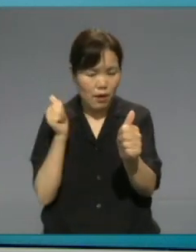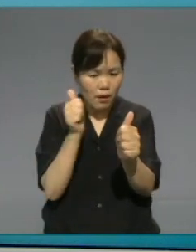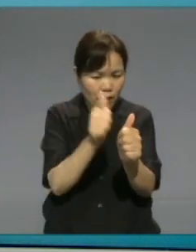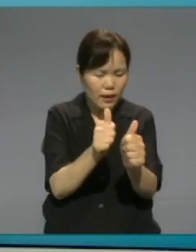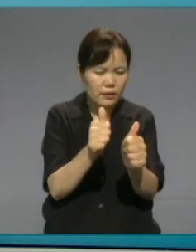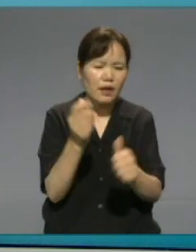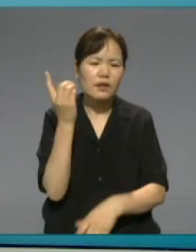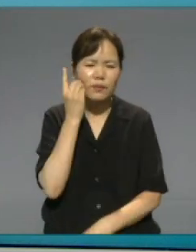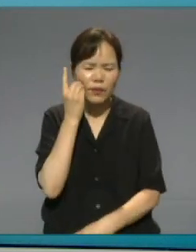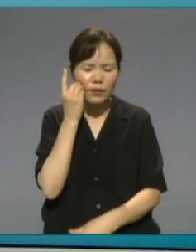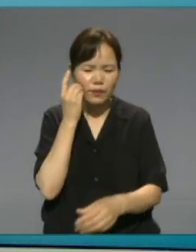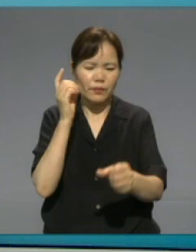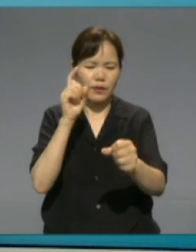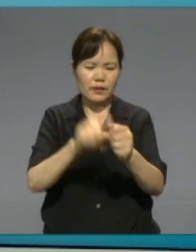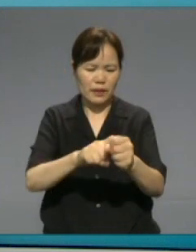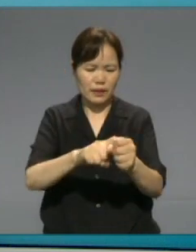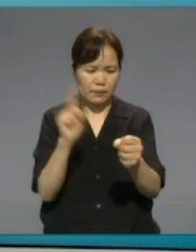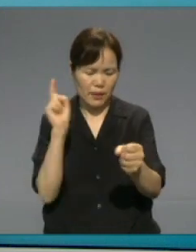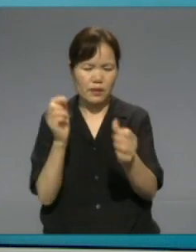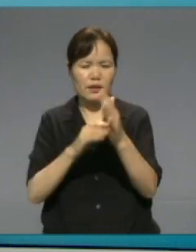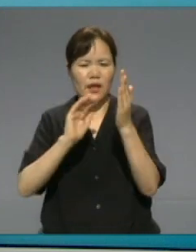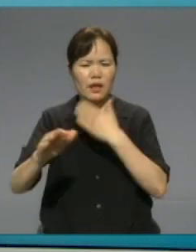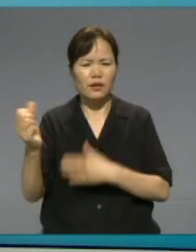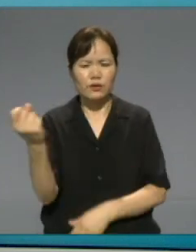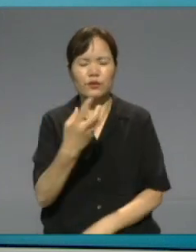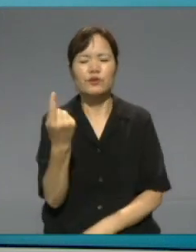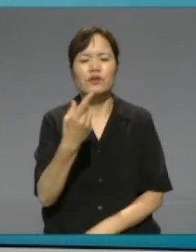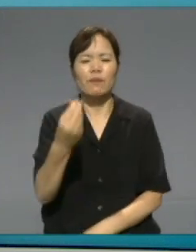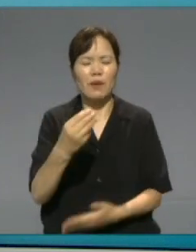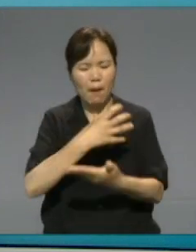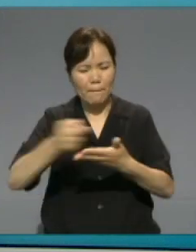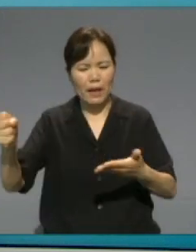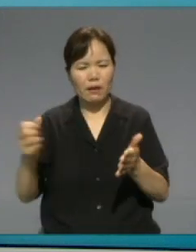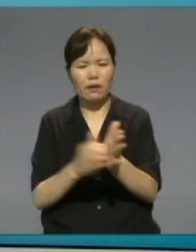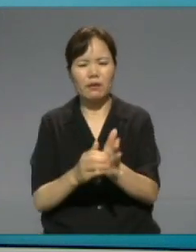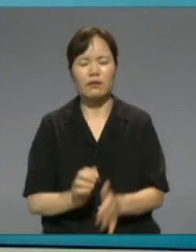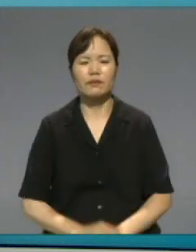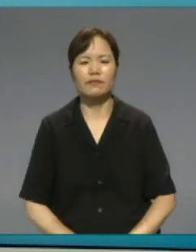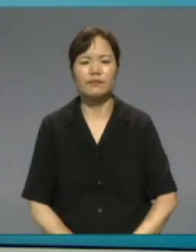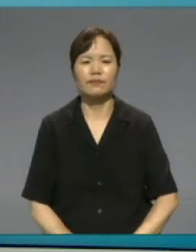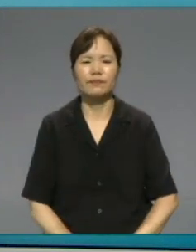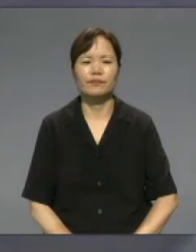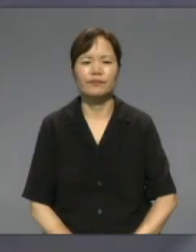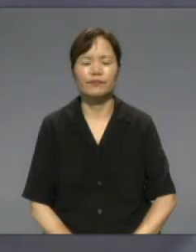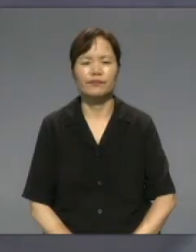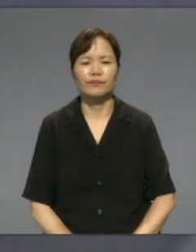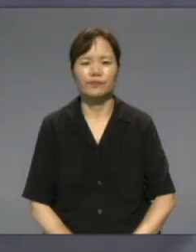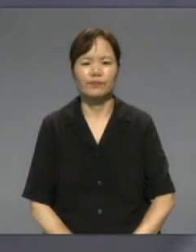스마트폰 잠금을 해제한 뒤 수천만원을 빼앗았습니다 김대희 기자입니다